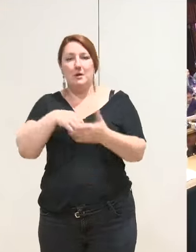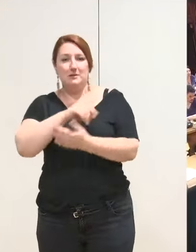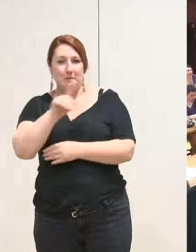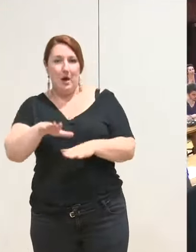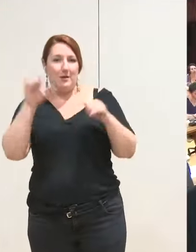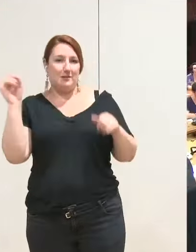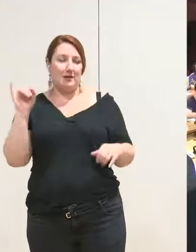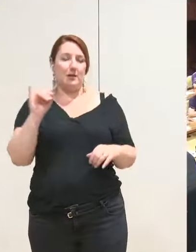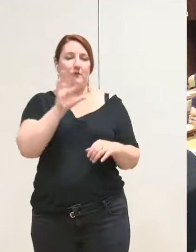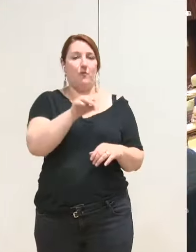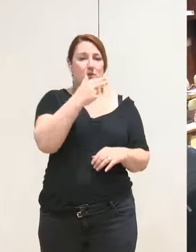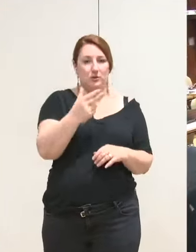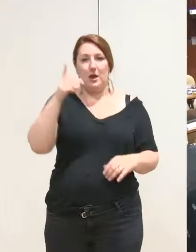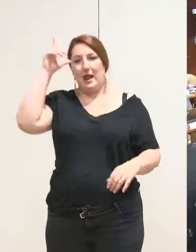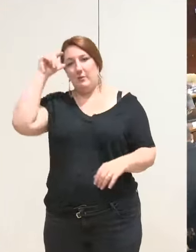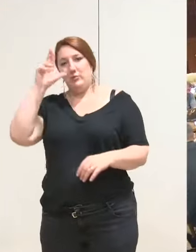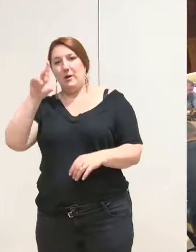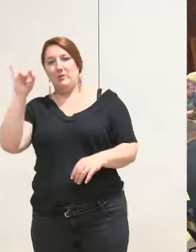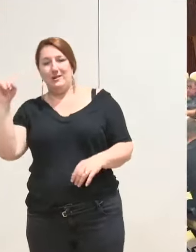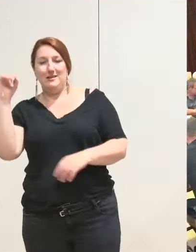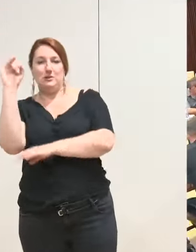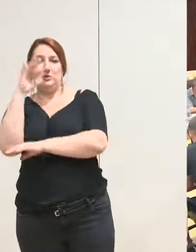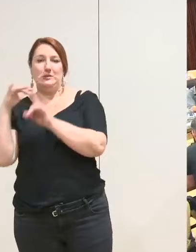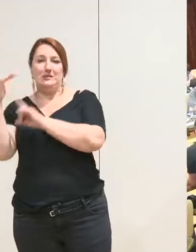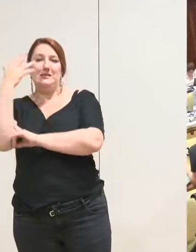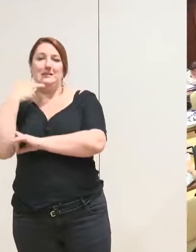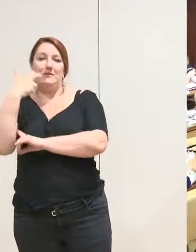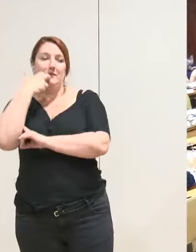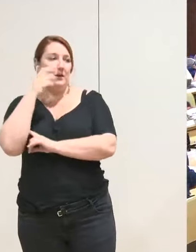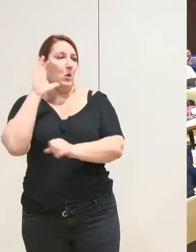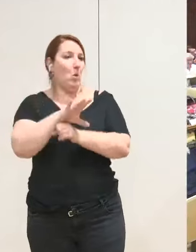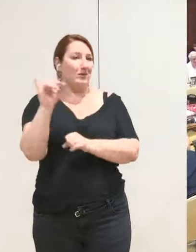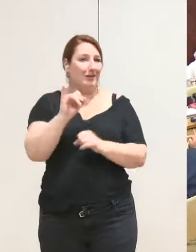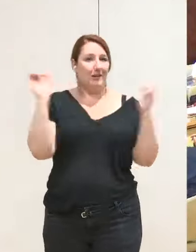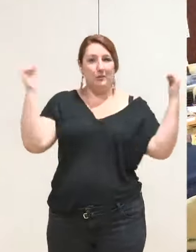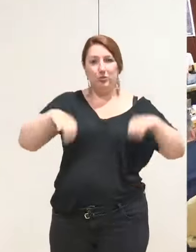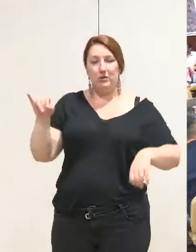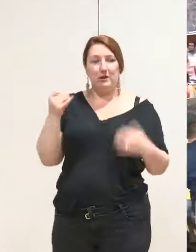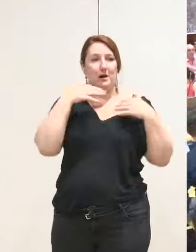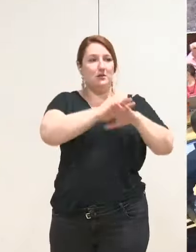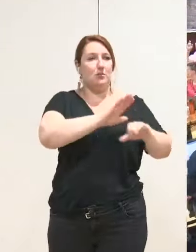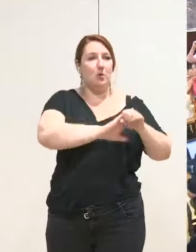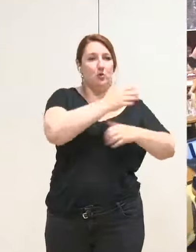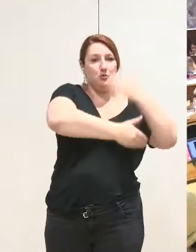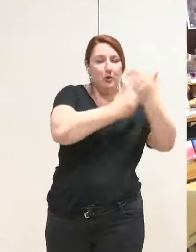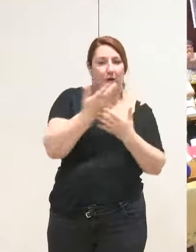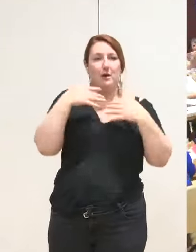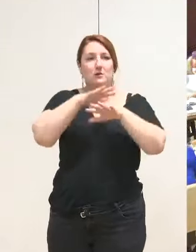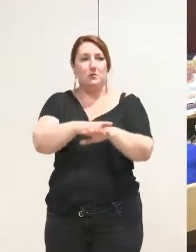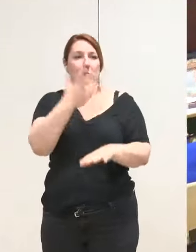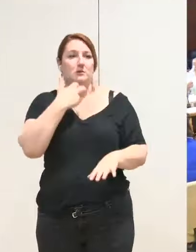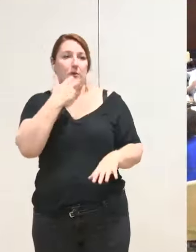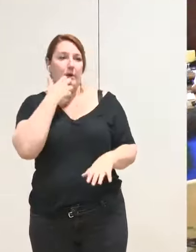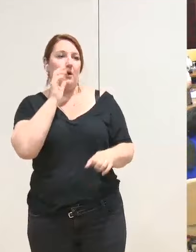Front national républicain udi société civile qui est contre qui est pour rassemblement de gauche et de progrès